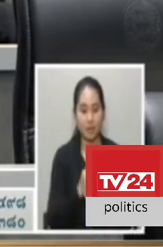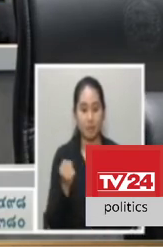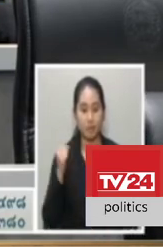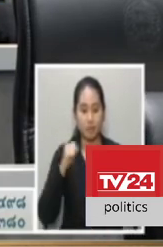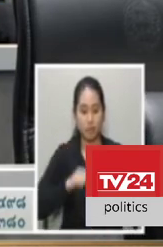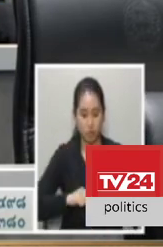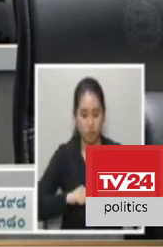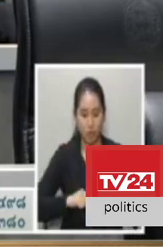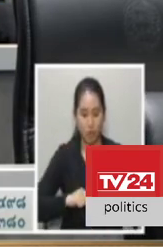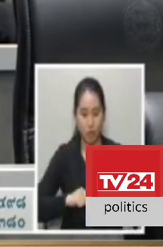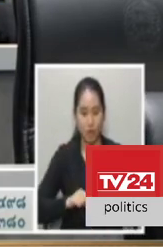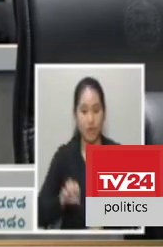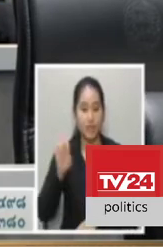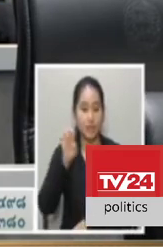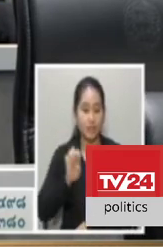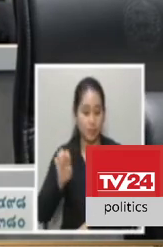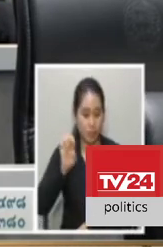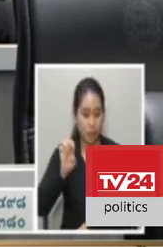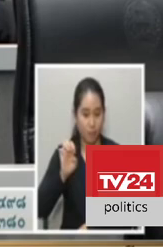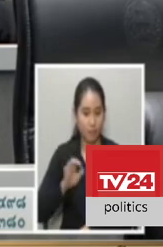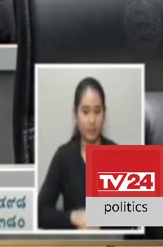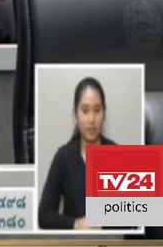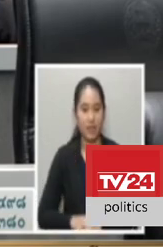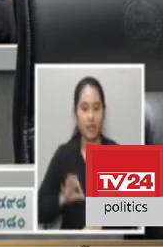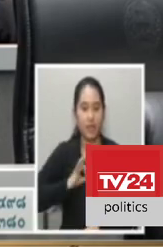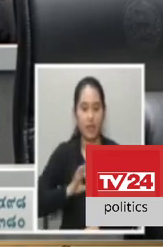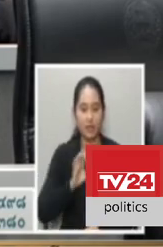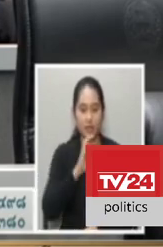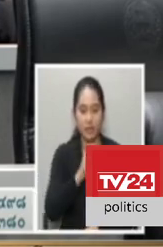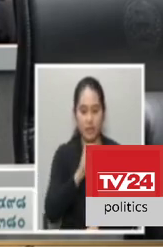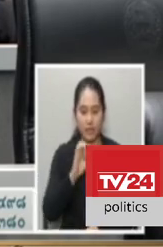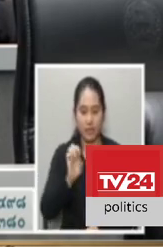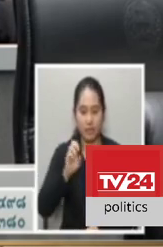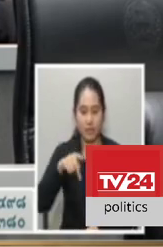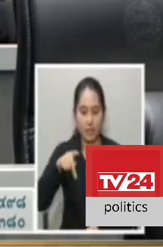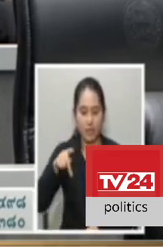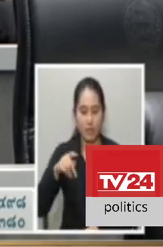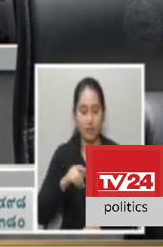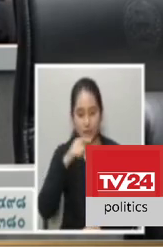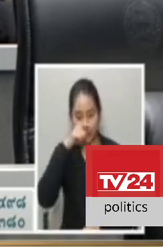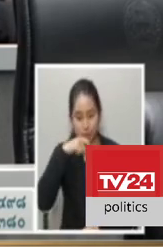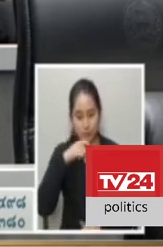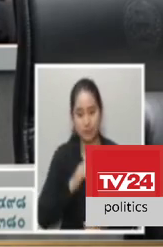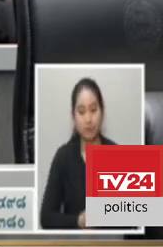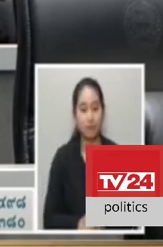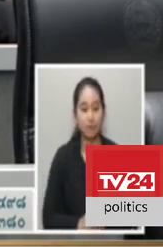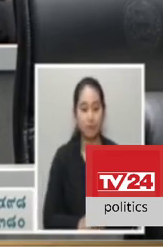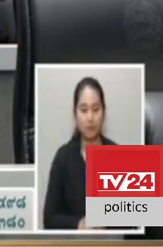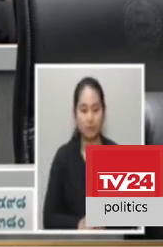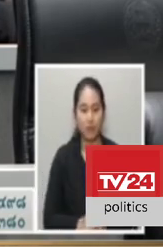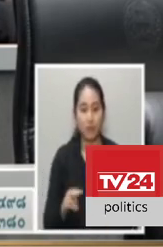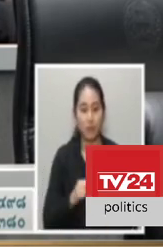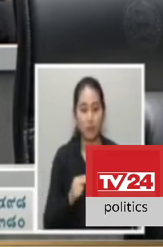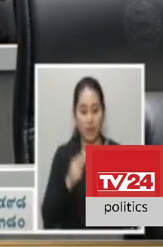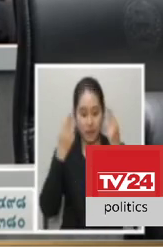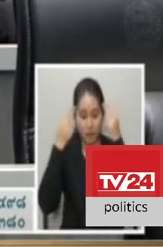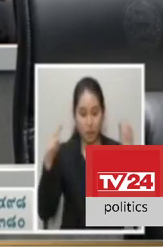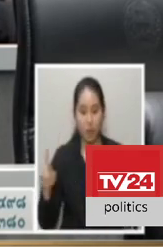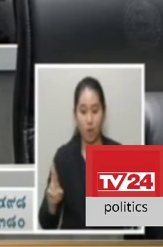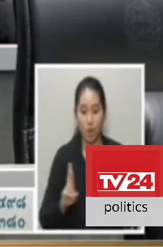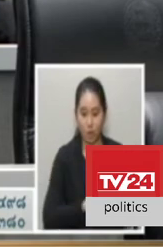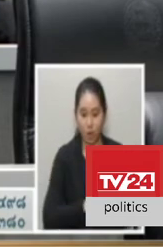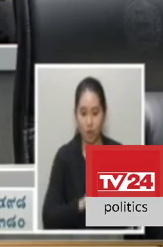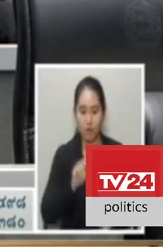ปและการเข้าร่วมสมาชิก CPTPP ของไทยซึ่งเป็นสิ่งที่รองนายกรัฐมนตรีสมคิดจาตุศรีพิ